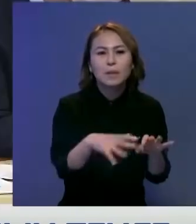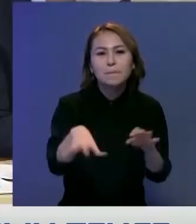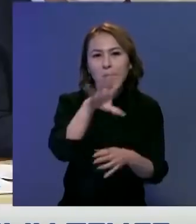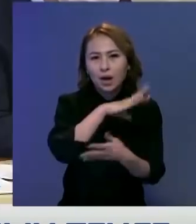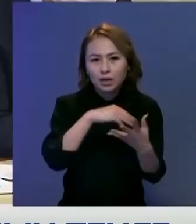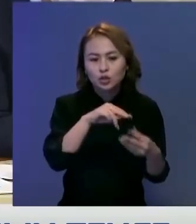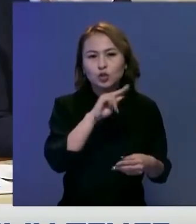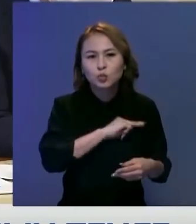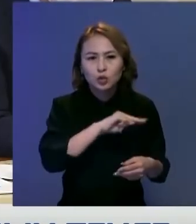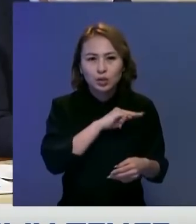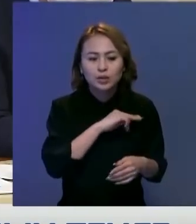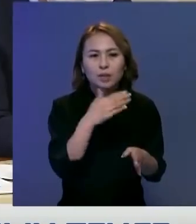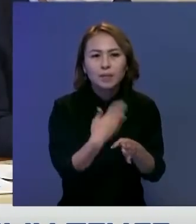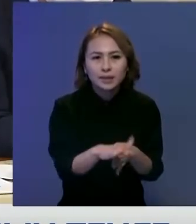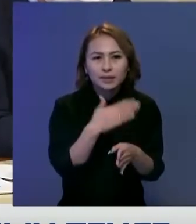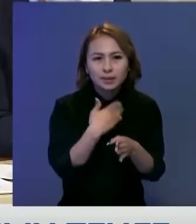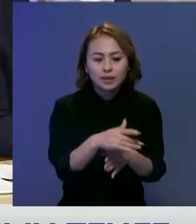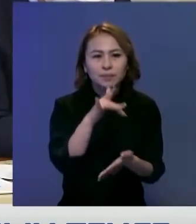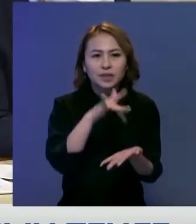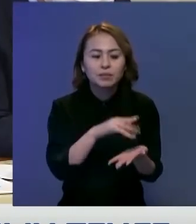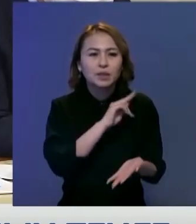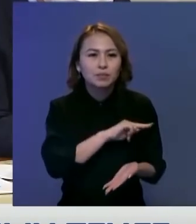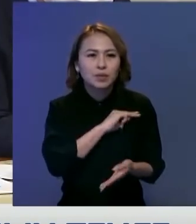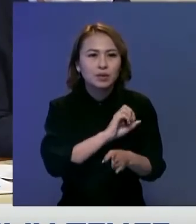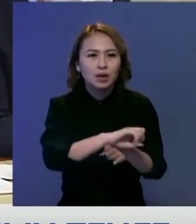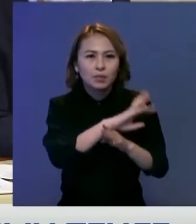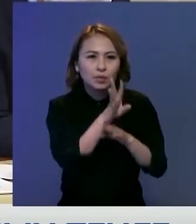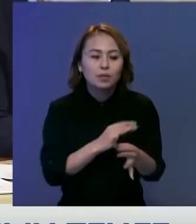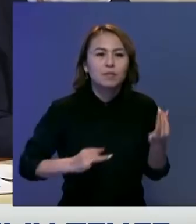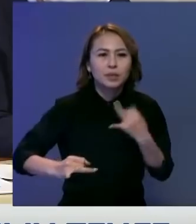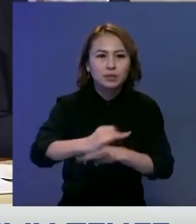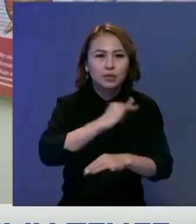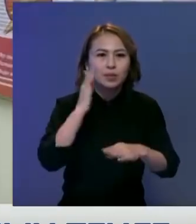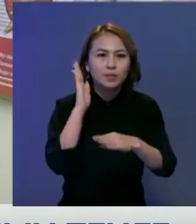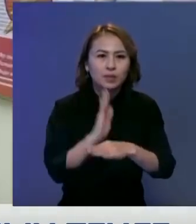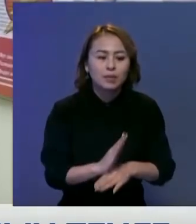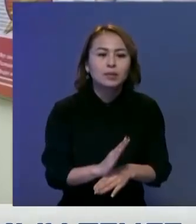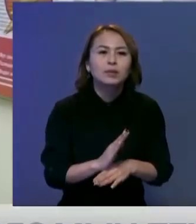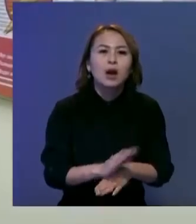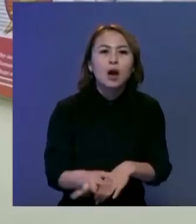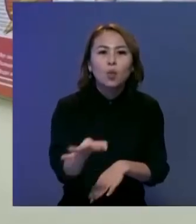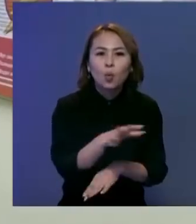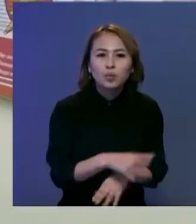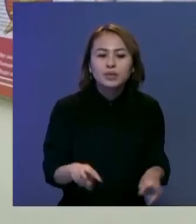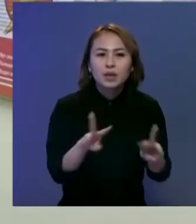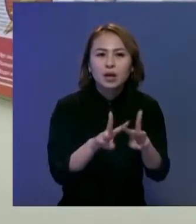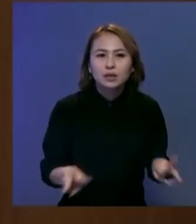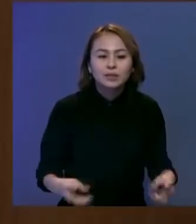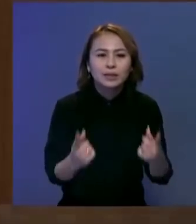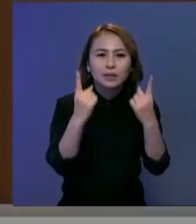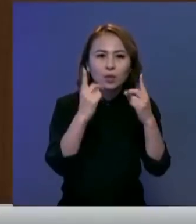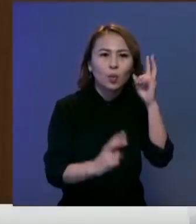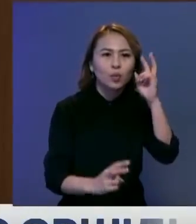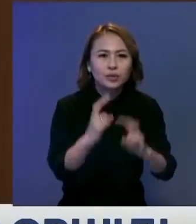жұмыршыларды бітіндеп еңбекпен қамту мәселесін пысықтауды тапсырамын. Ал олыс әкімі әрі өндірісті